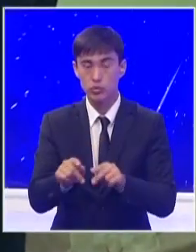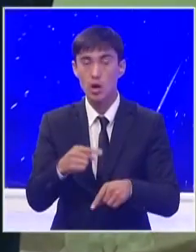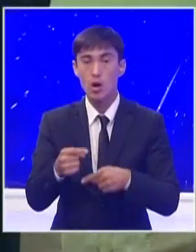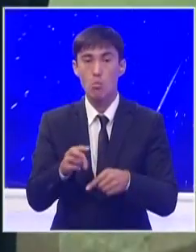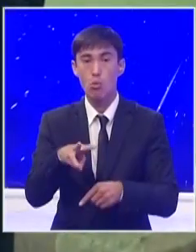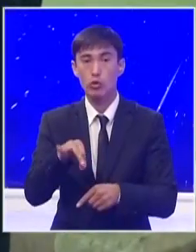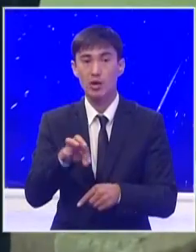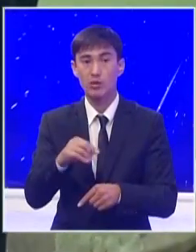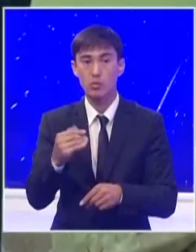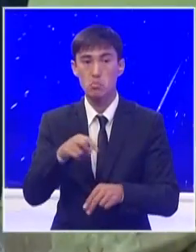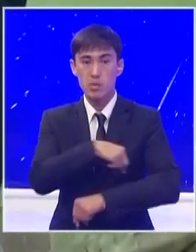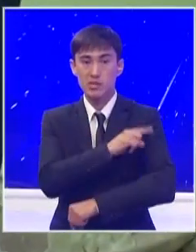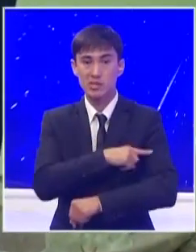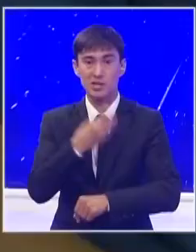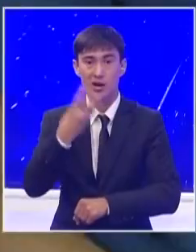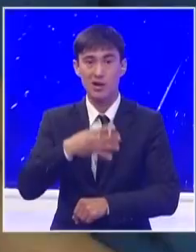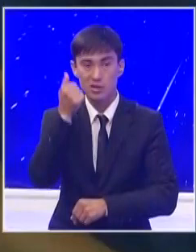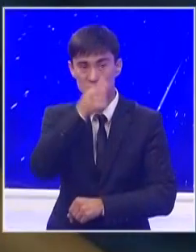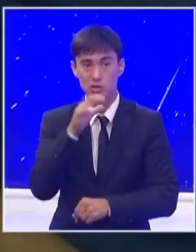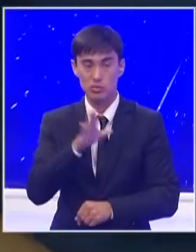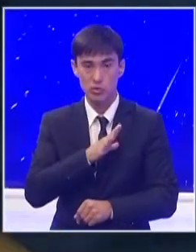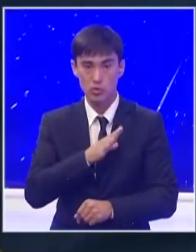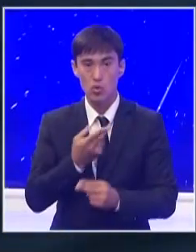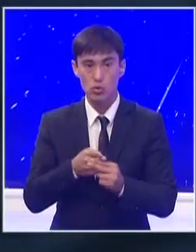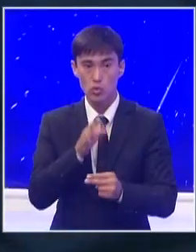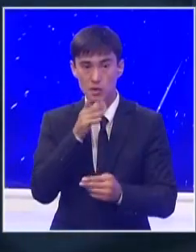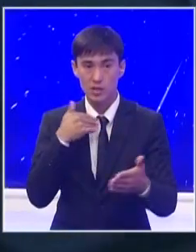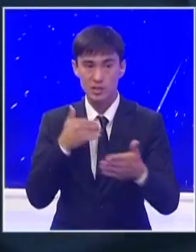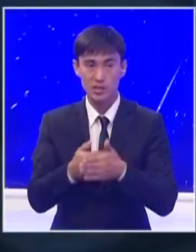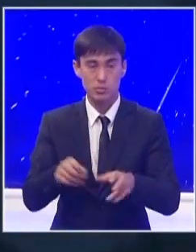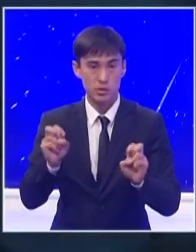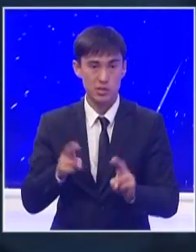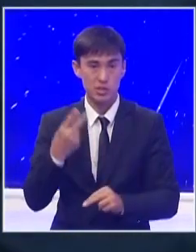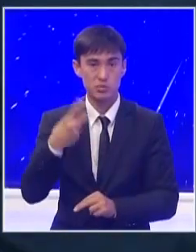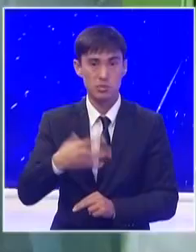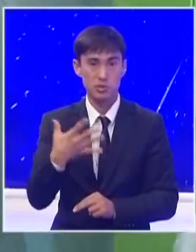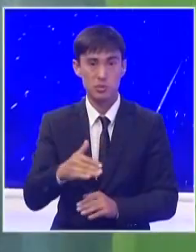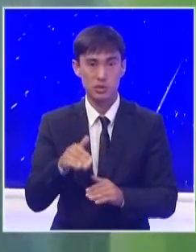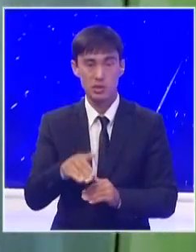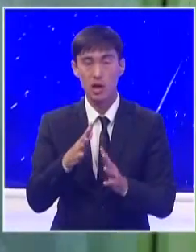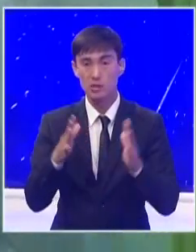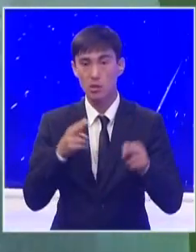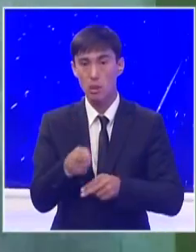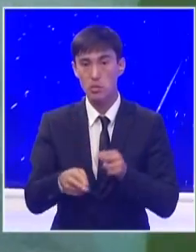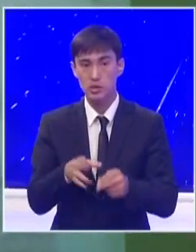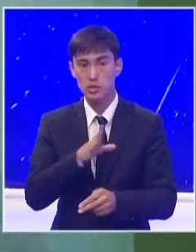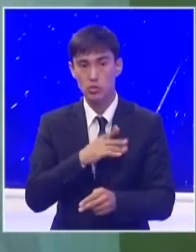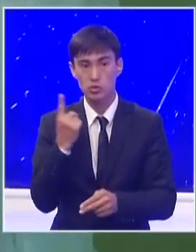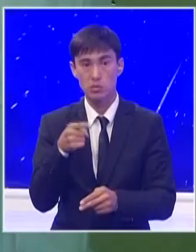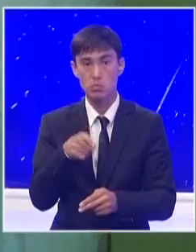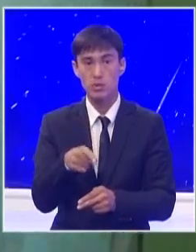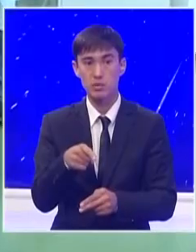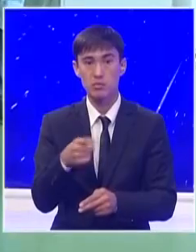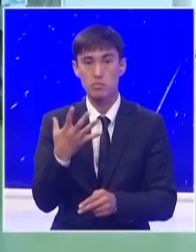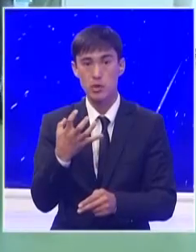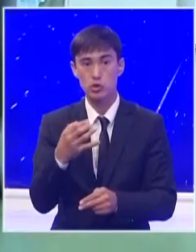Мұхтарұлының медицина саласында жүргеніне 40 жылға жуықтаған. Осы уақытқа дейін маман 25 мыңнан астам ота жасаған. Оның ішінде 1,5 мыңнан